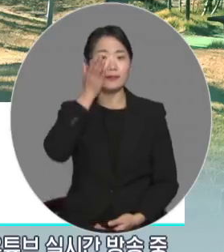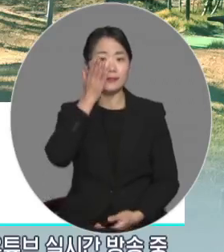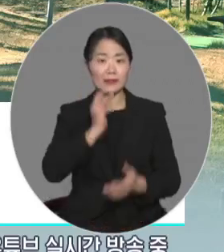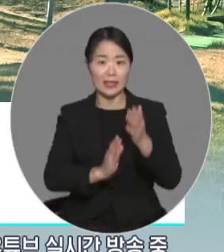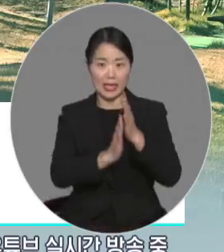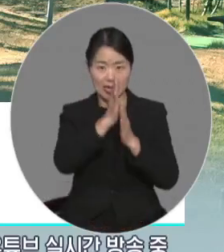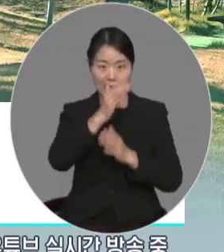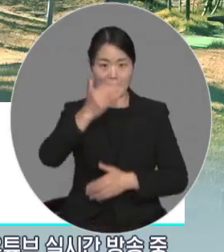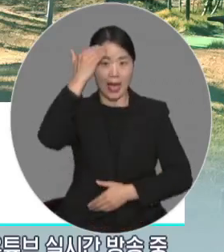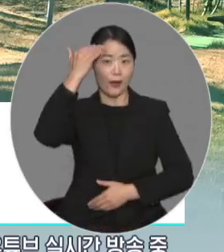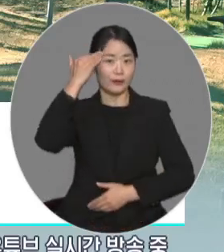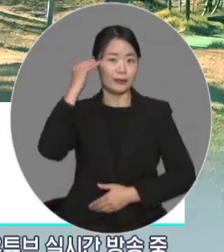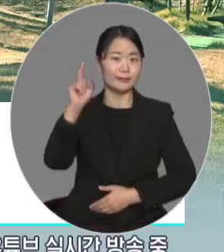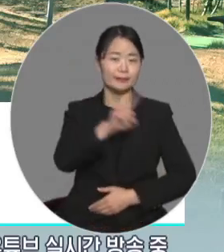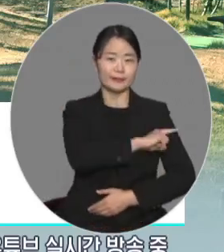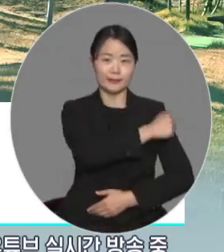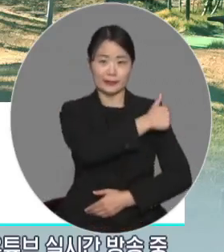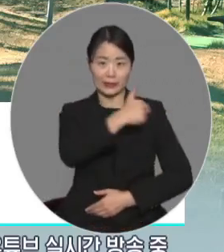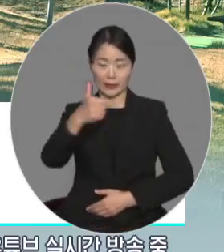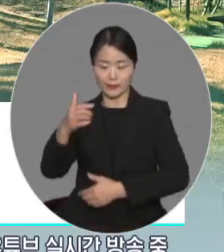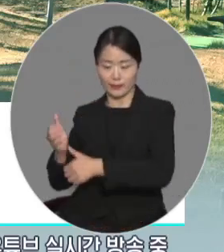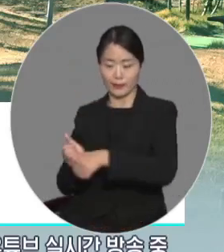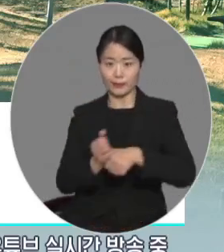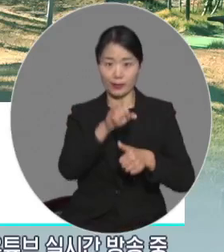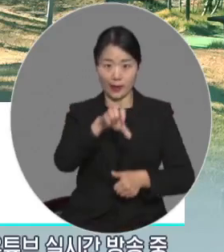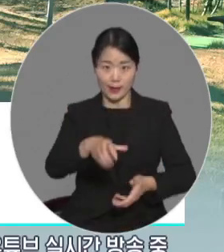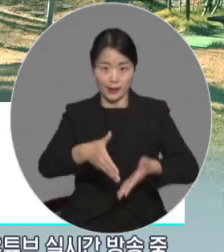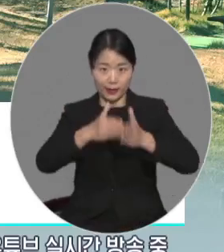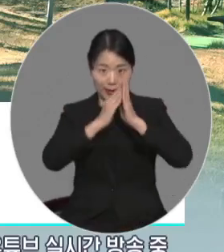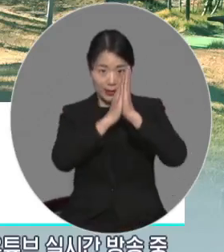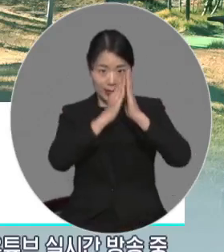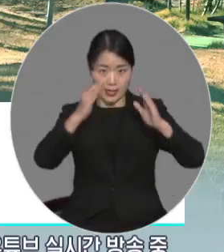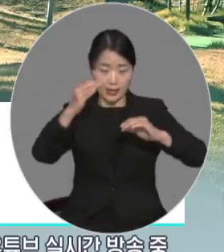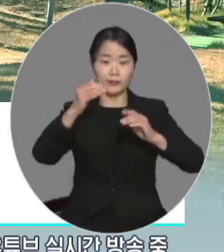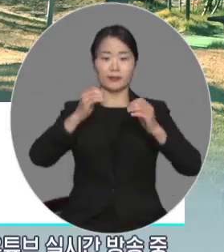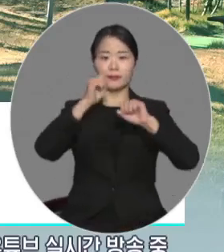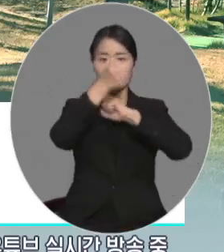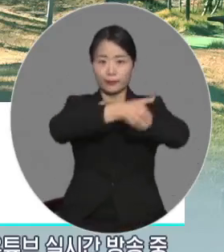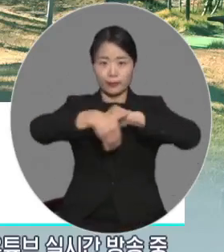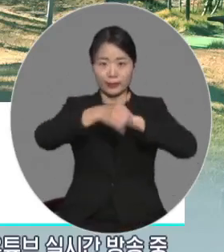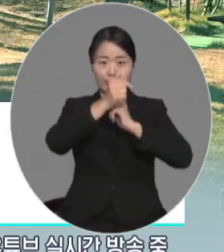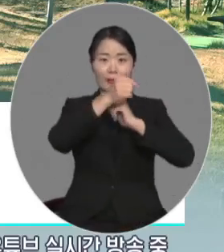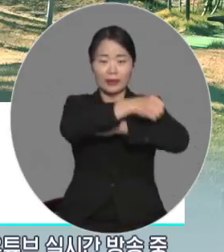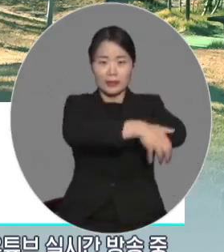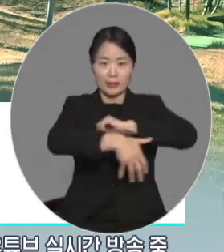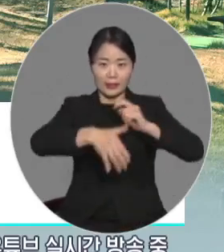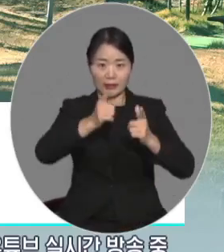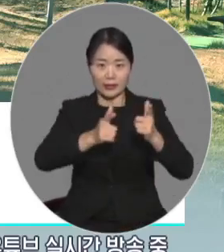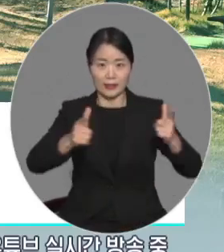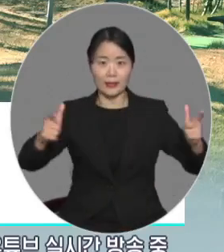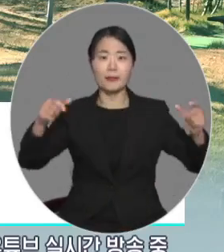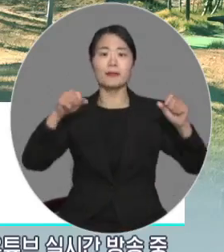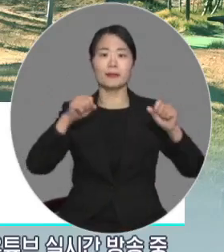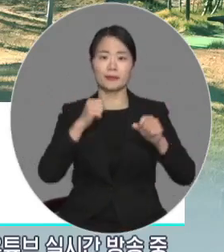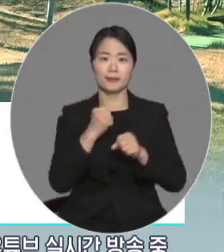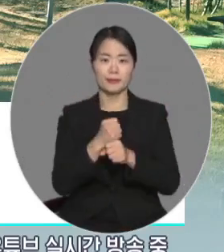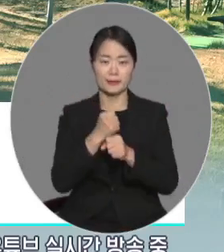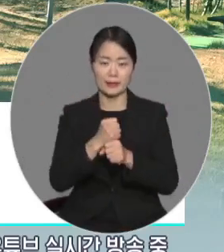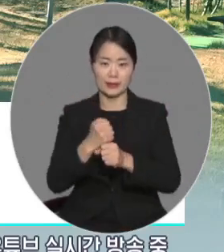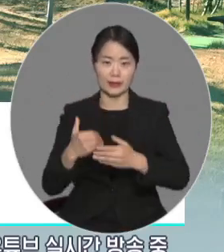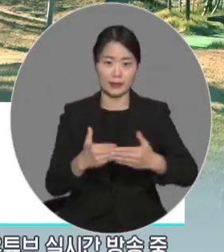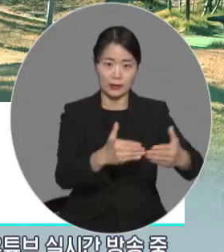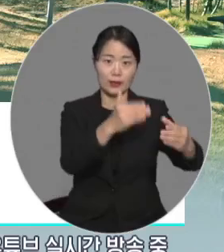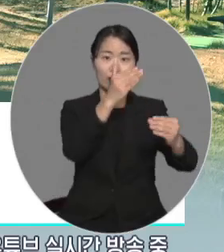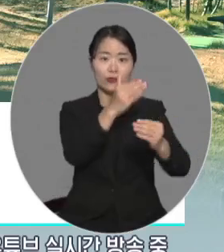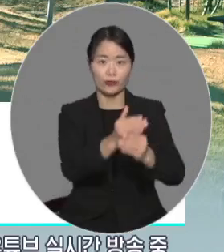울산시가 국내 최대 규모의 파크 골프장 건립을 시작으로 스포츠 인프라 조성에 젠걸음을 하고 있습니다. 생활체육